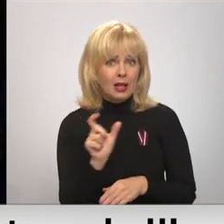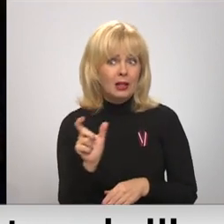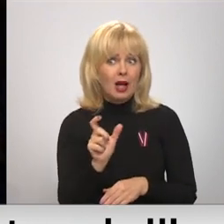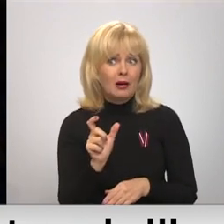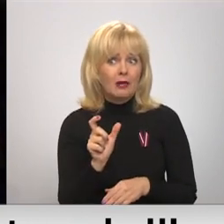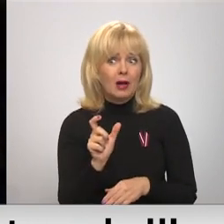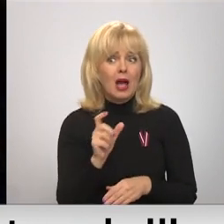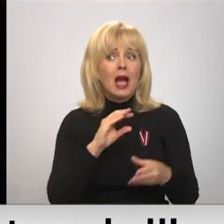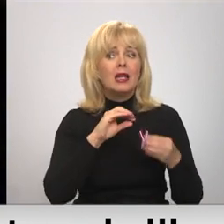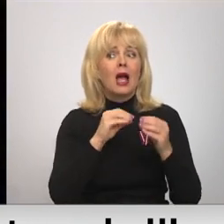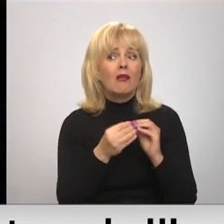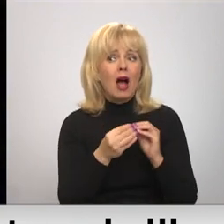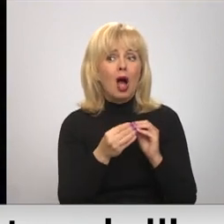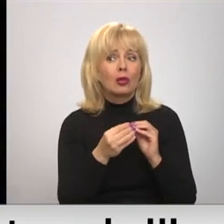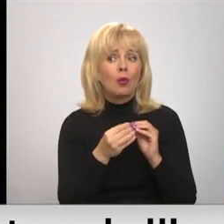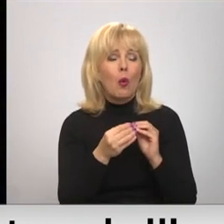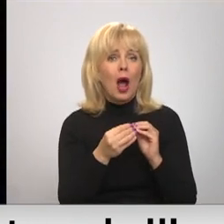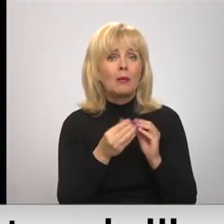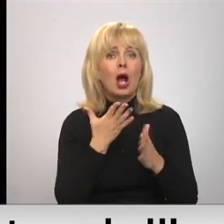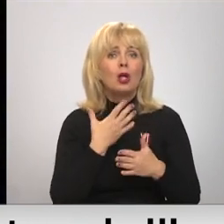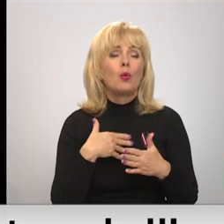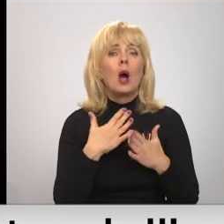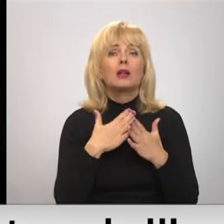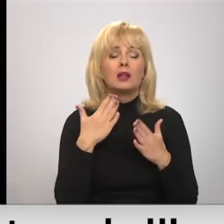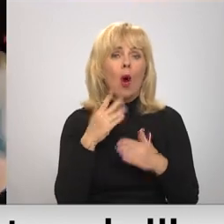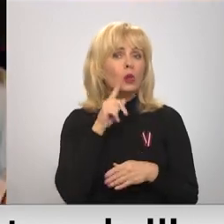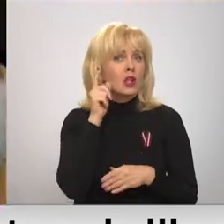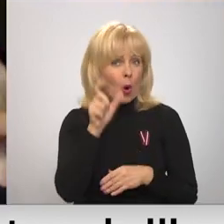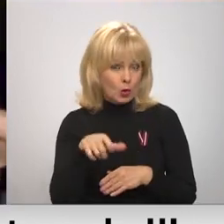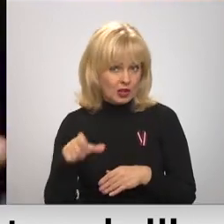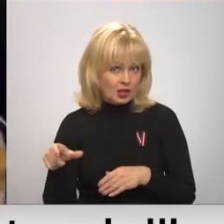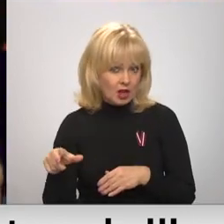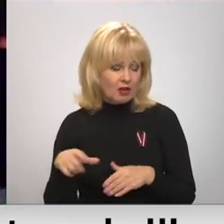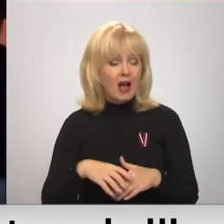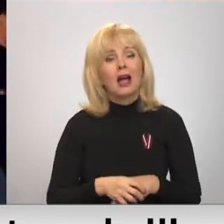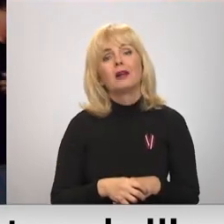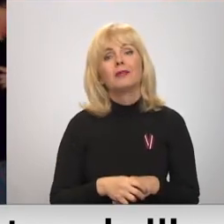pēdējā brīdī mēs ievērojām, ka ļoti daudz jaunu cilvēku.